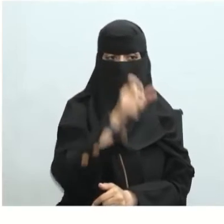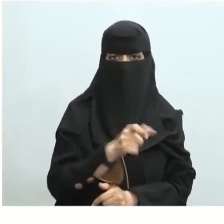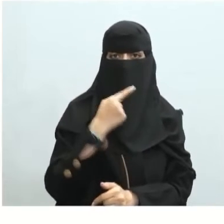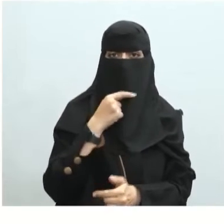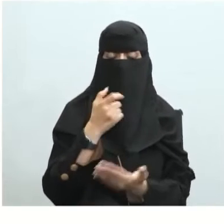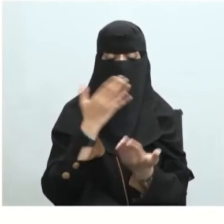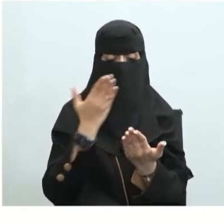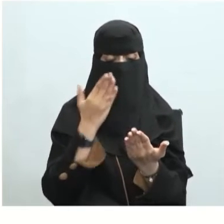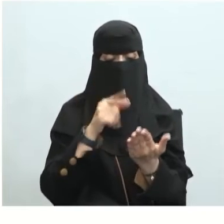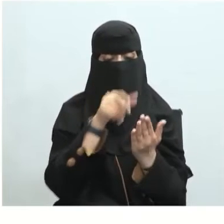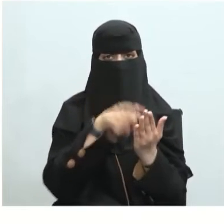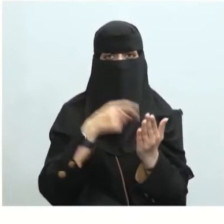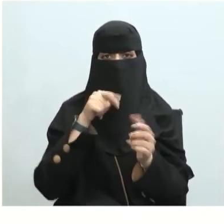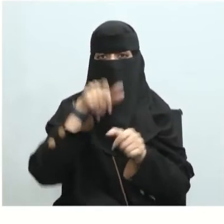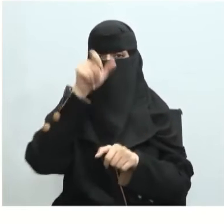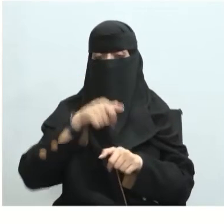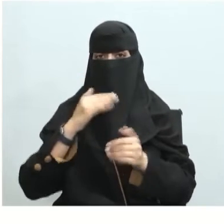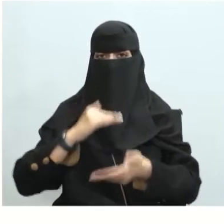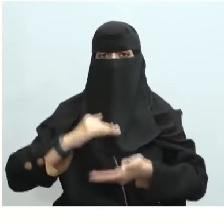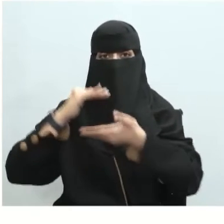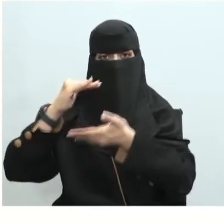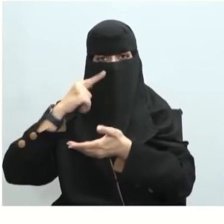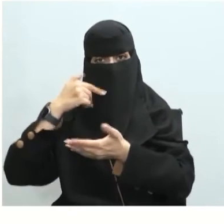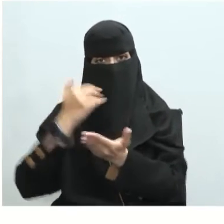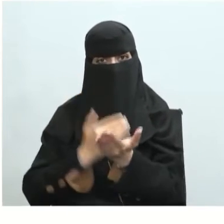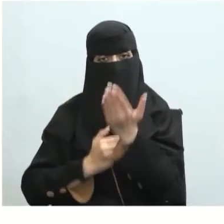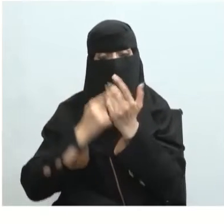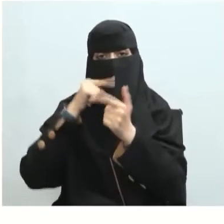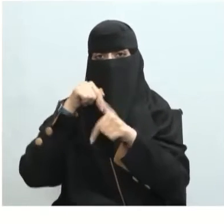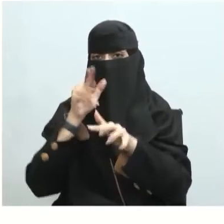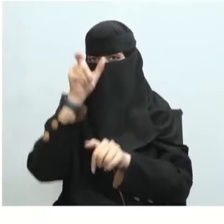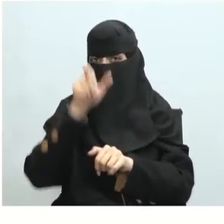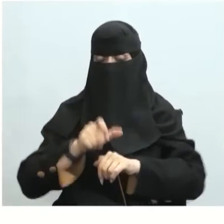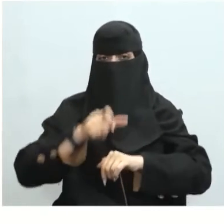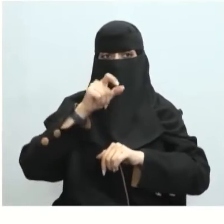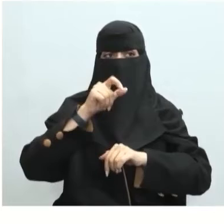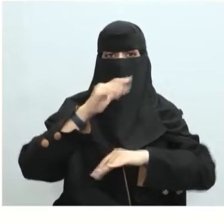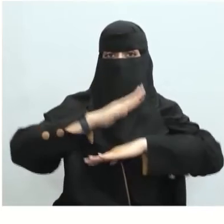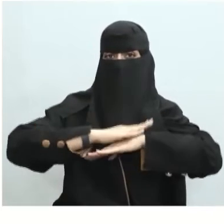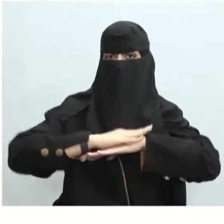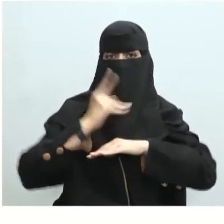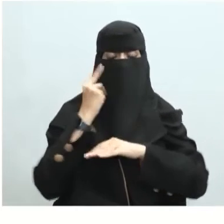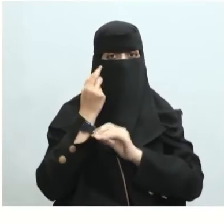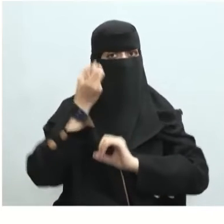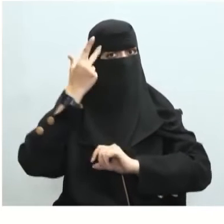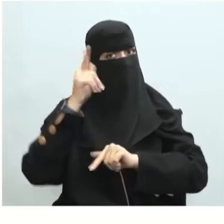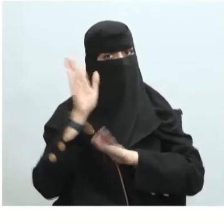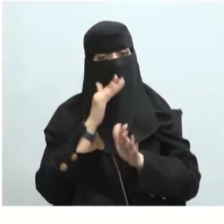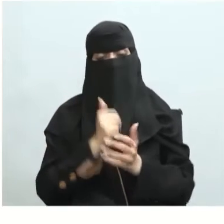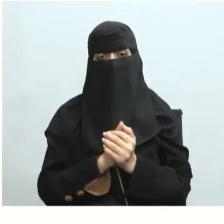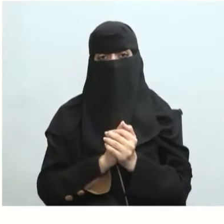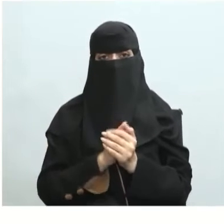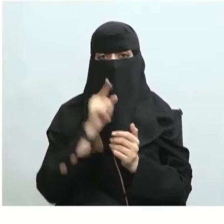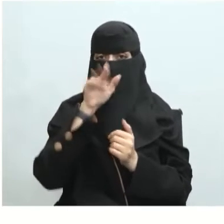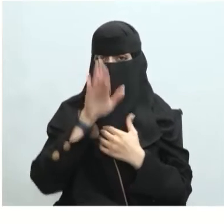تكريمي لاحد الادباء والمفكرين ان تلقي كلمه حفل تكريمي لاحد الادباء والمفكرين هنا